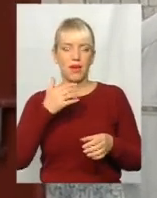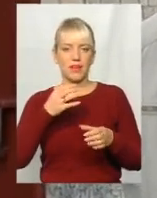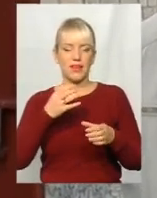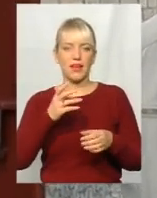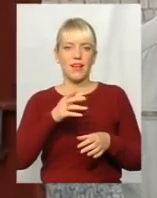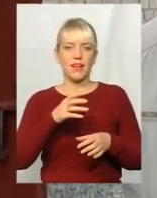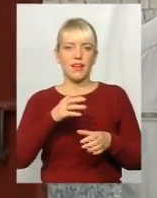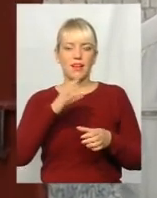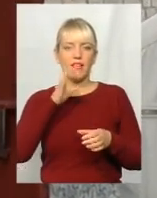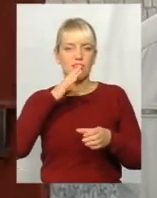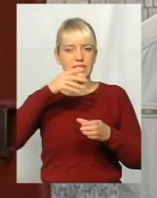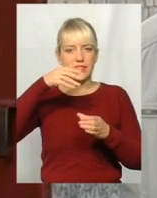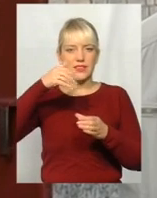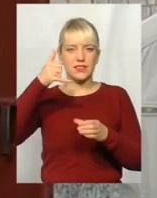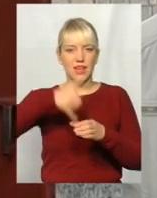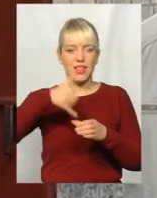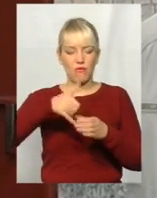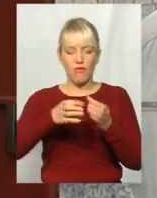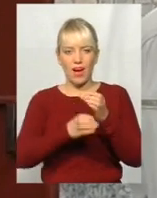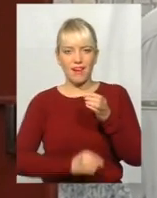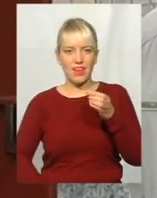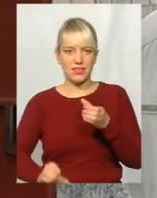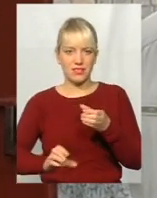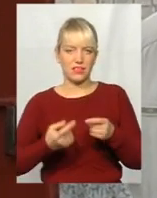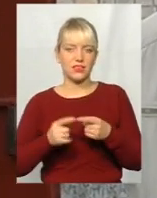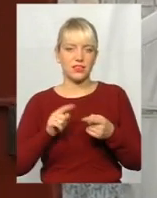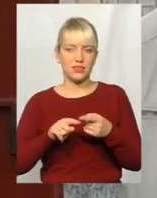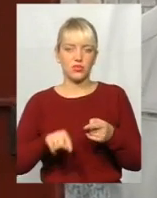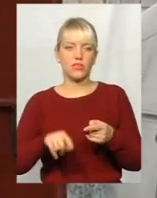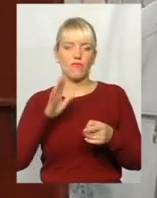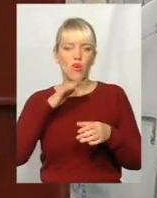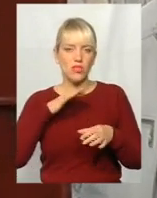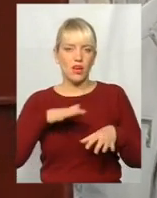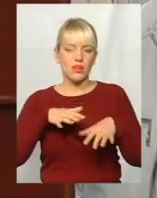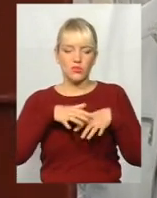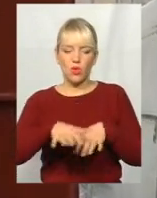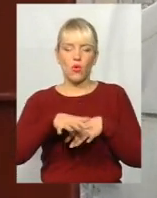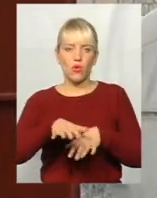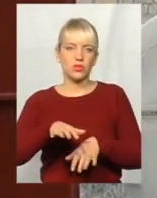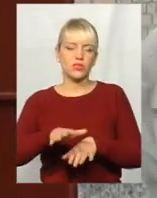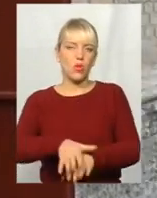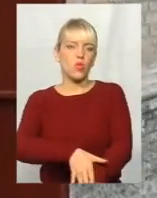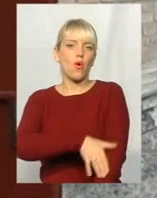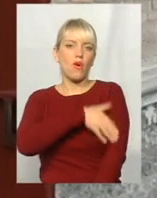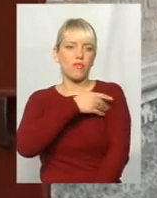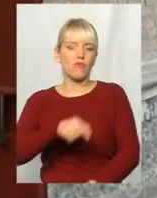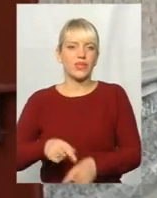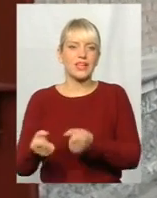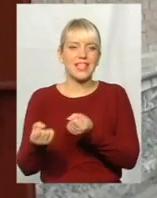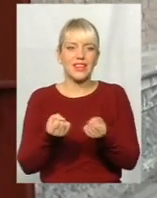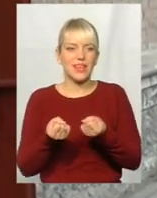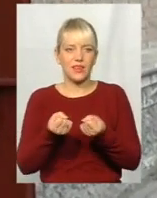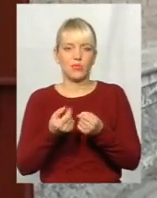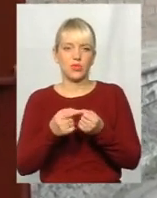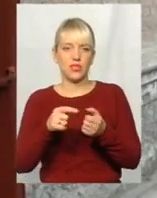цій ділянці міста відсутня нормальна зливова каналізація. І вона уходить, вода сходить дуже довго. Вона затримується, вона підходить